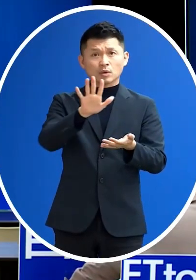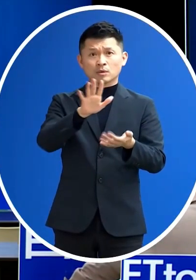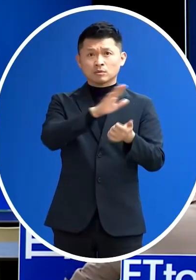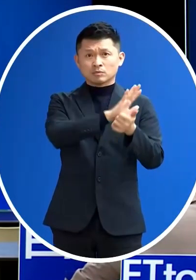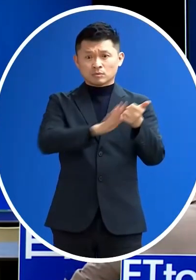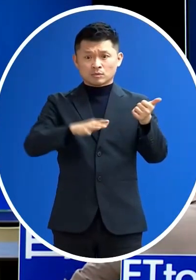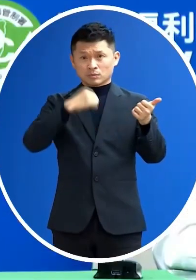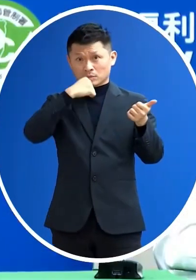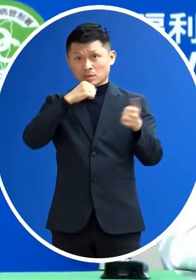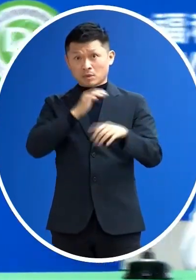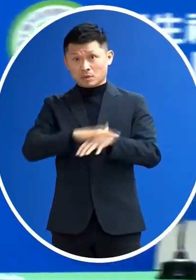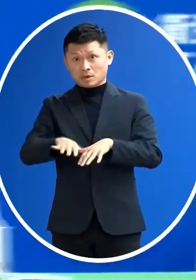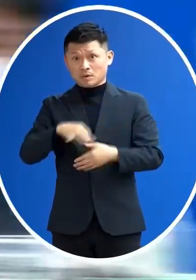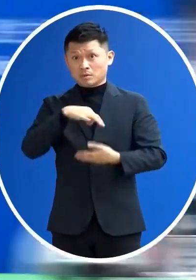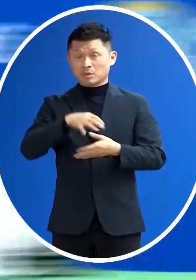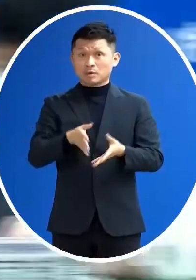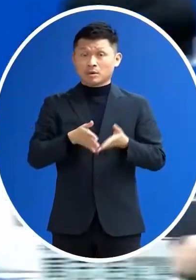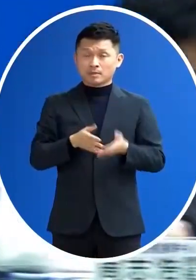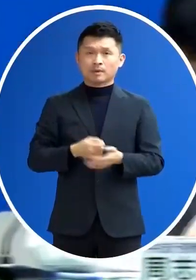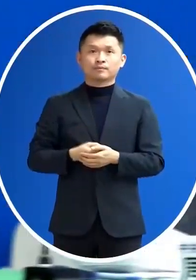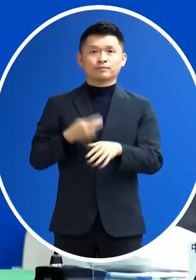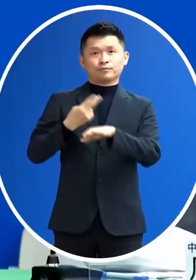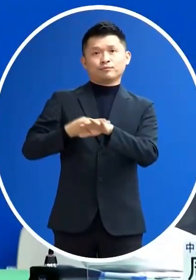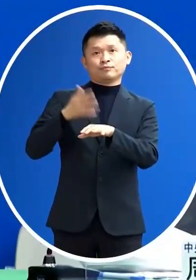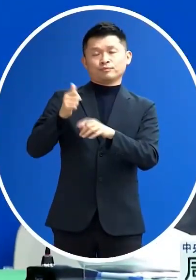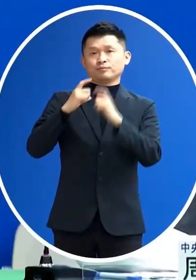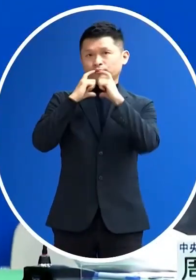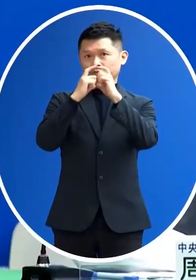谢谢。 好，我们请我们这个罗发言人哈。